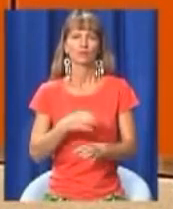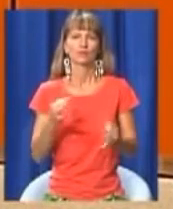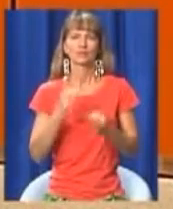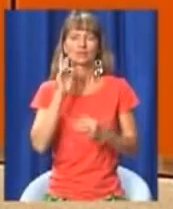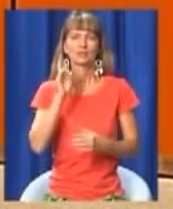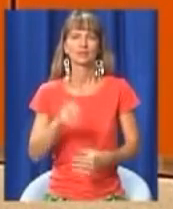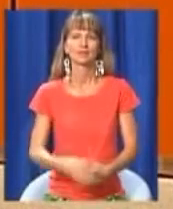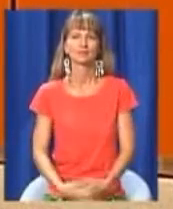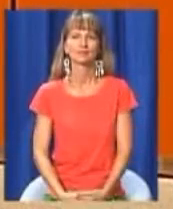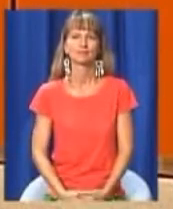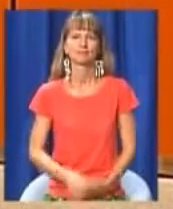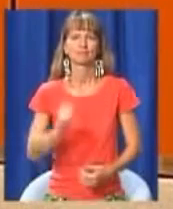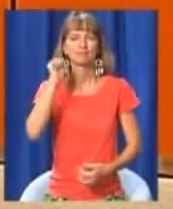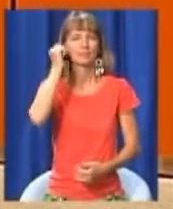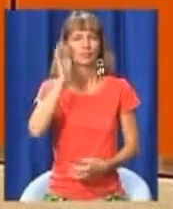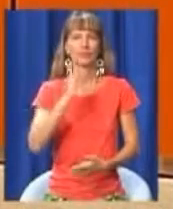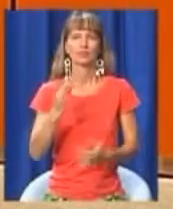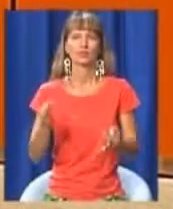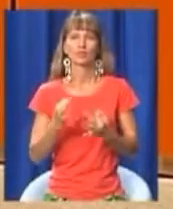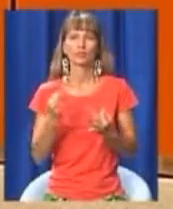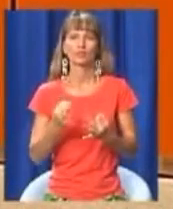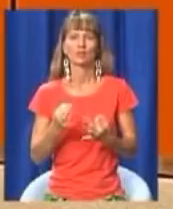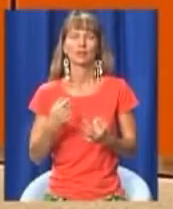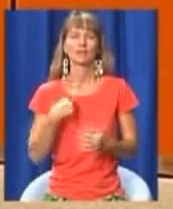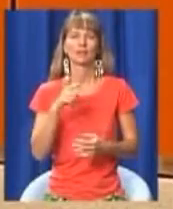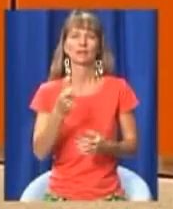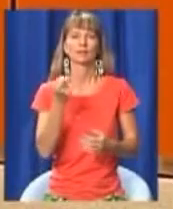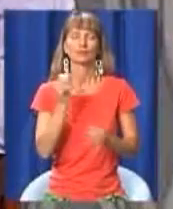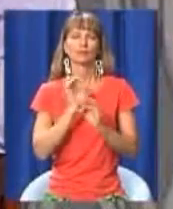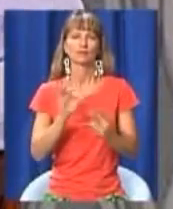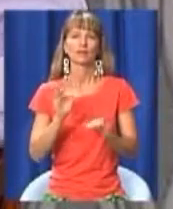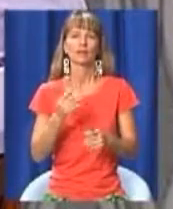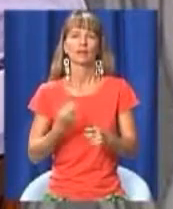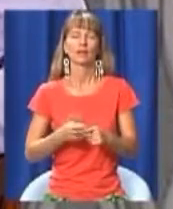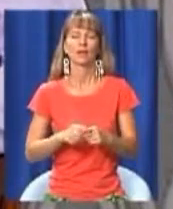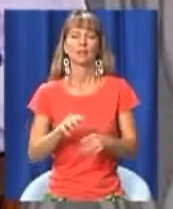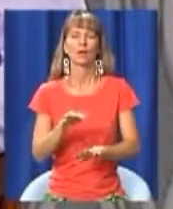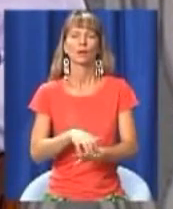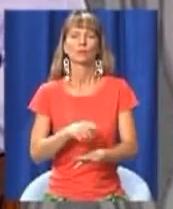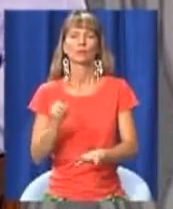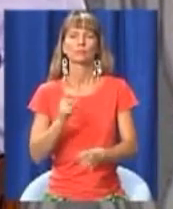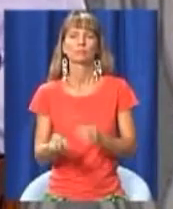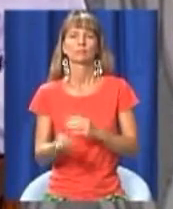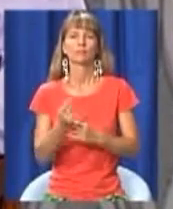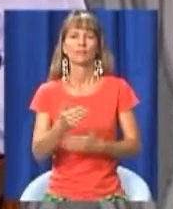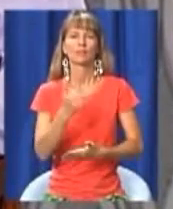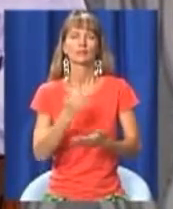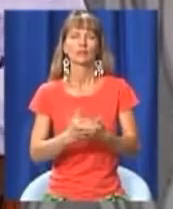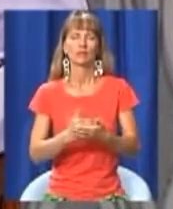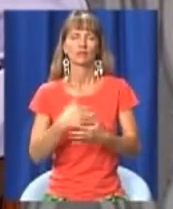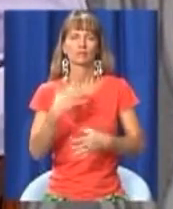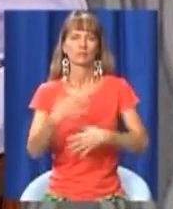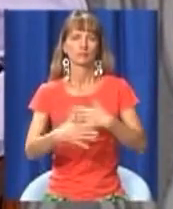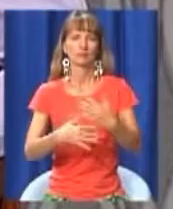але не пам'ятаю. Не пам'ятаєш? Взагалі нічого не пам'ятаєш. А я тобі тоді трохи розповім. Це такі котики, що виникли в результаті мутації